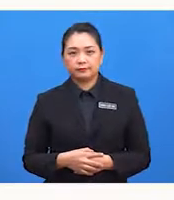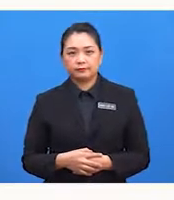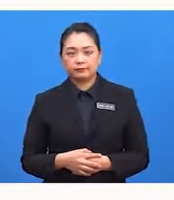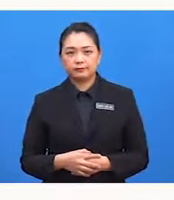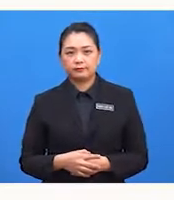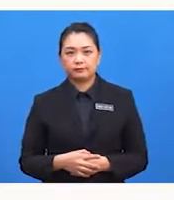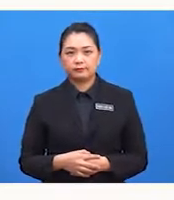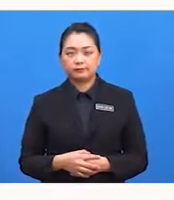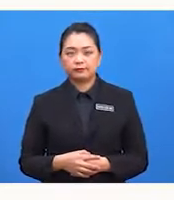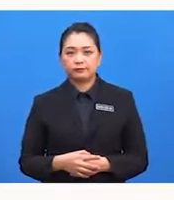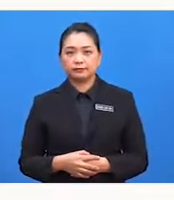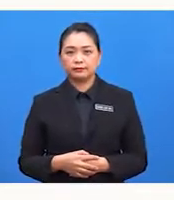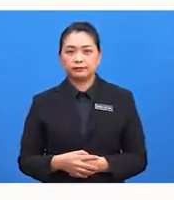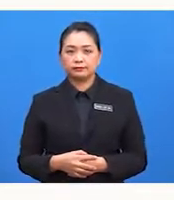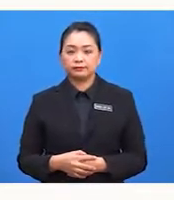Garisan.